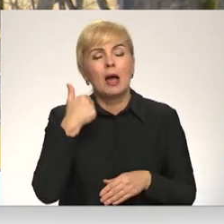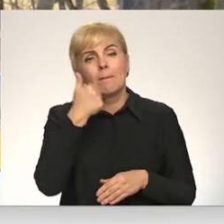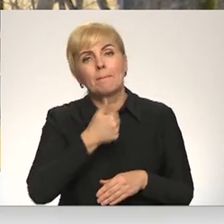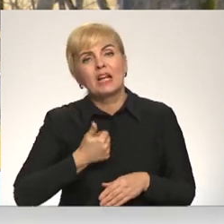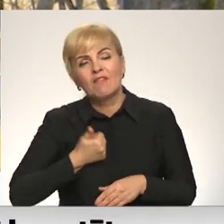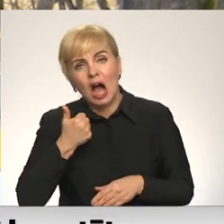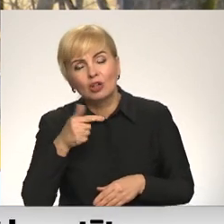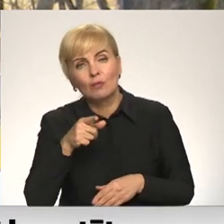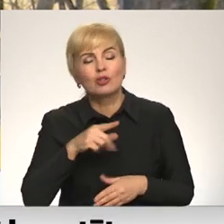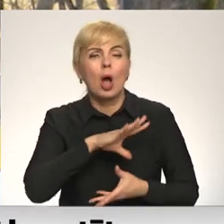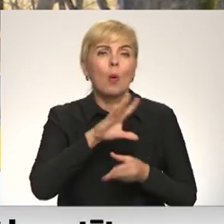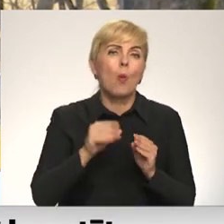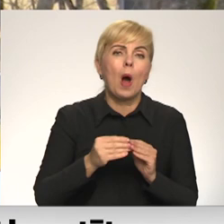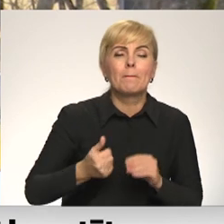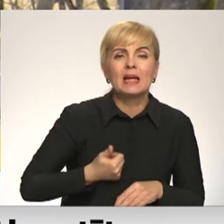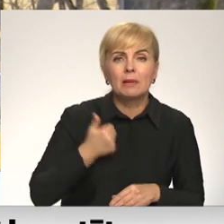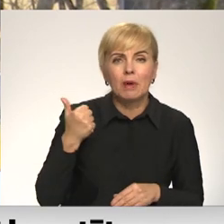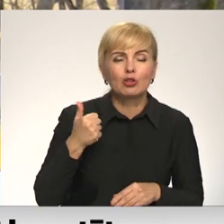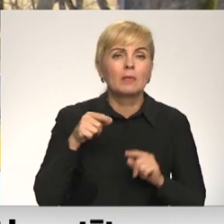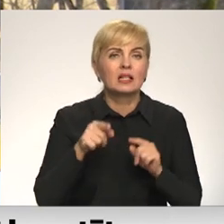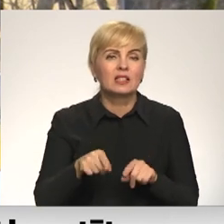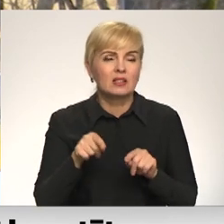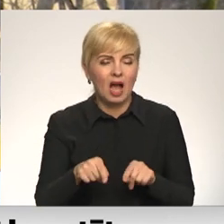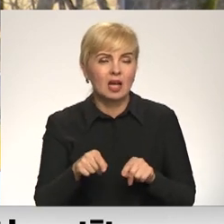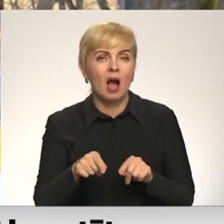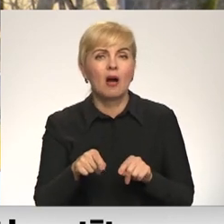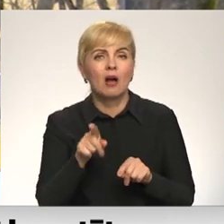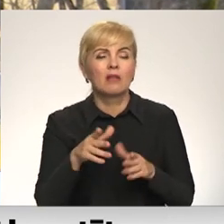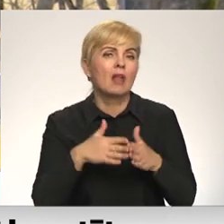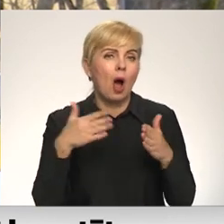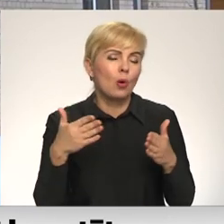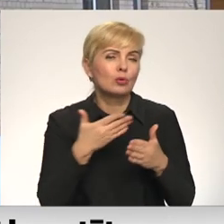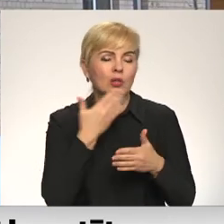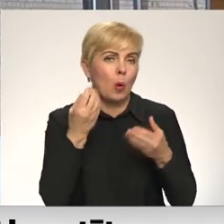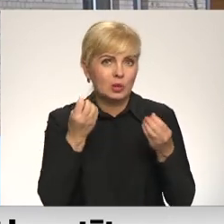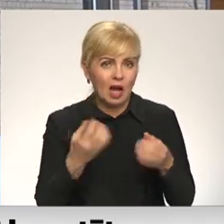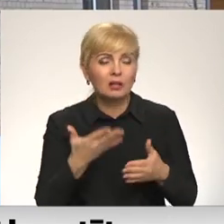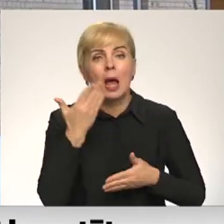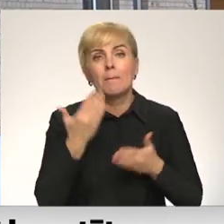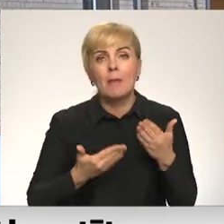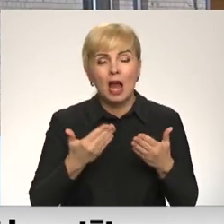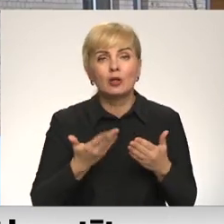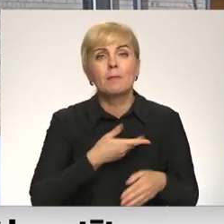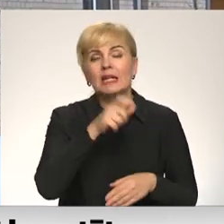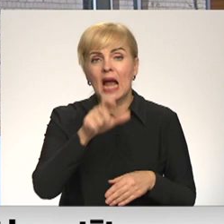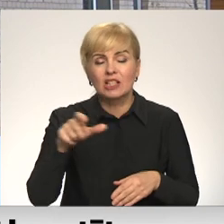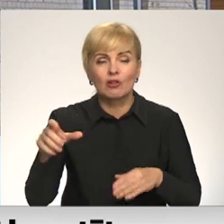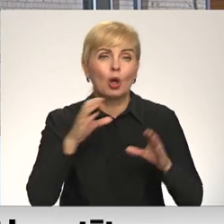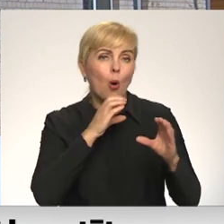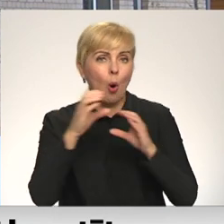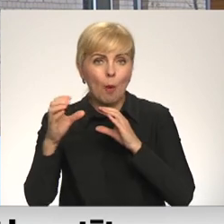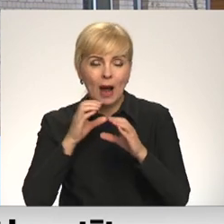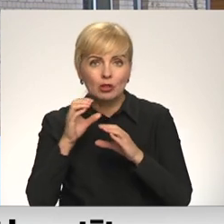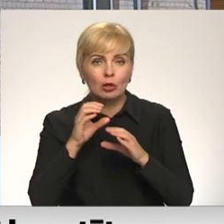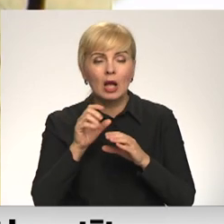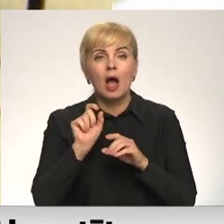īpašumā, kūpi īpašumā. Šajā ziņā arī ir daudz neskaidrību. Mēģināsim ar iedzīvotājiem komunicēt, arī